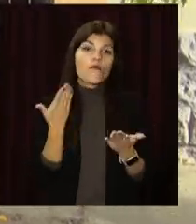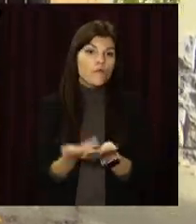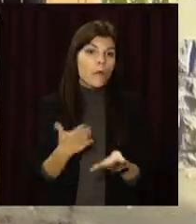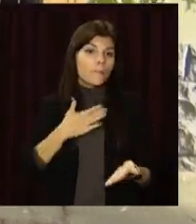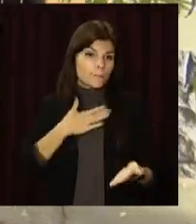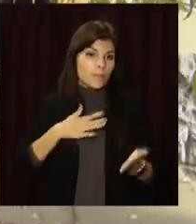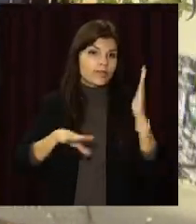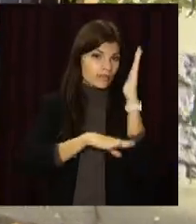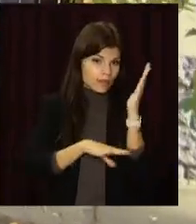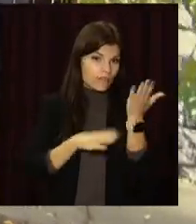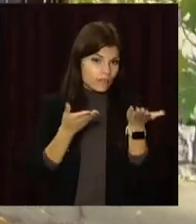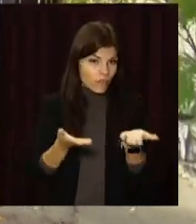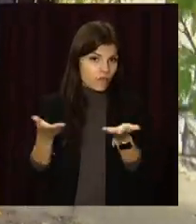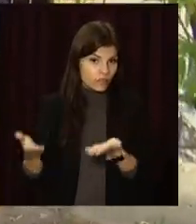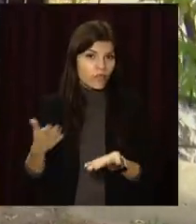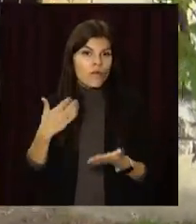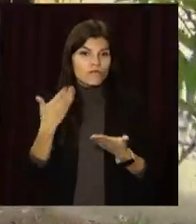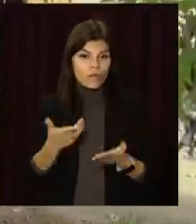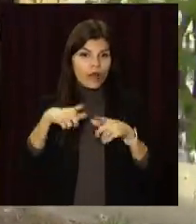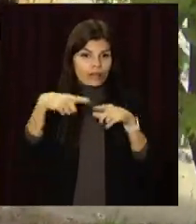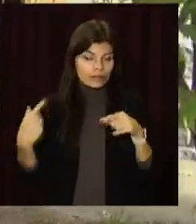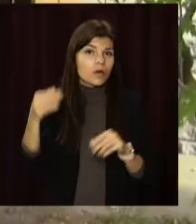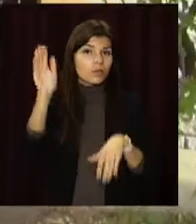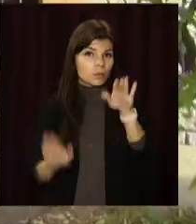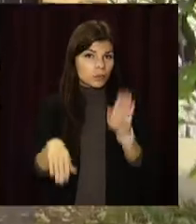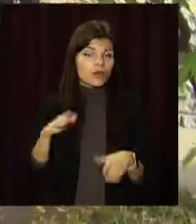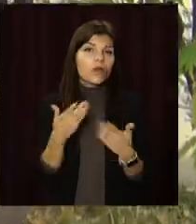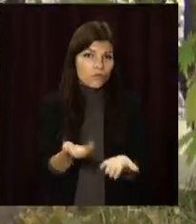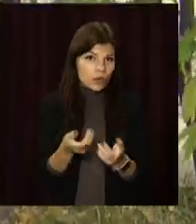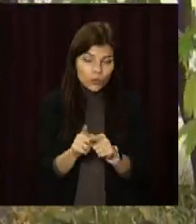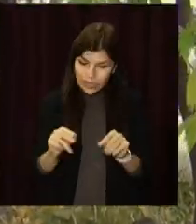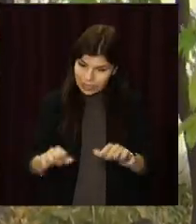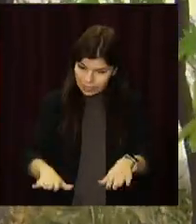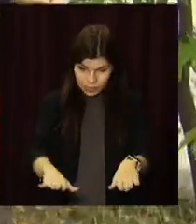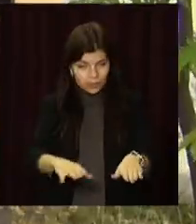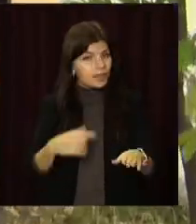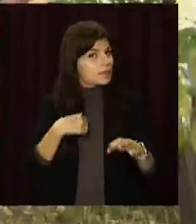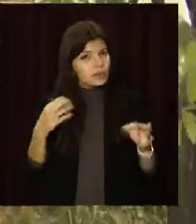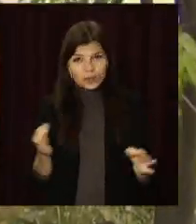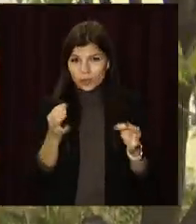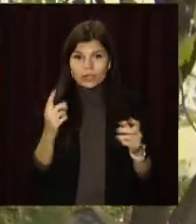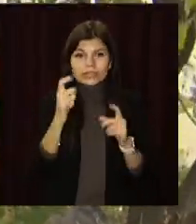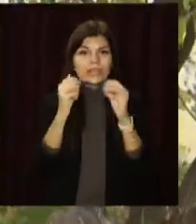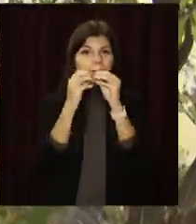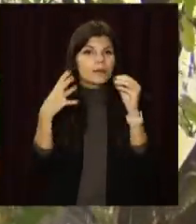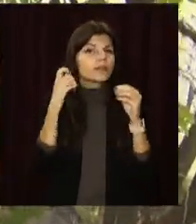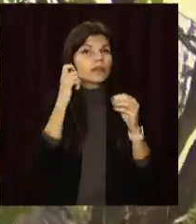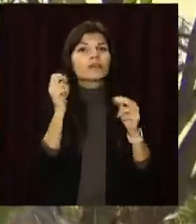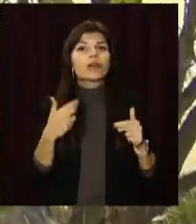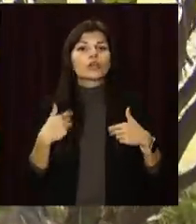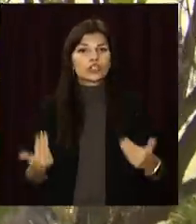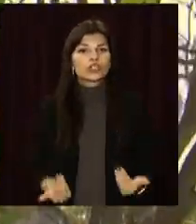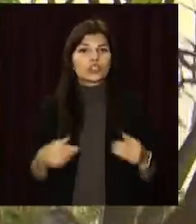ділянка, ось дерева. Ось листя опадає, ось воно лежить на землі. Я ніколи за 15 років, як я